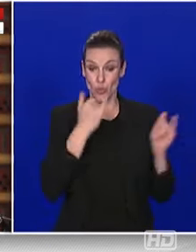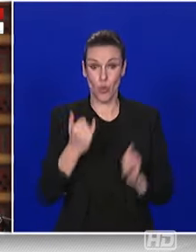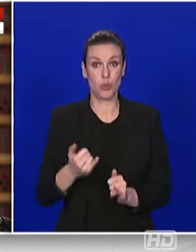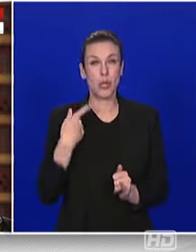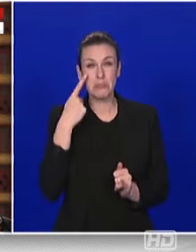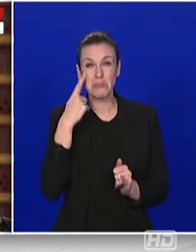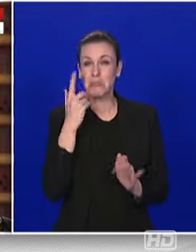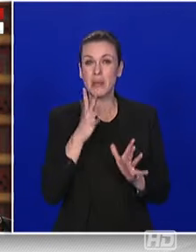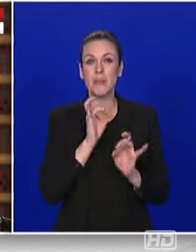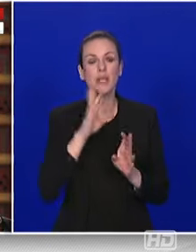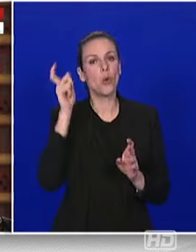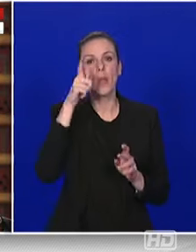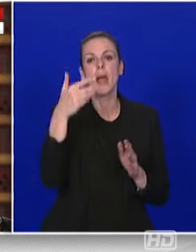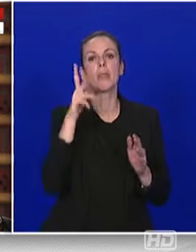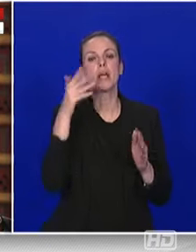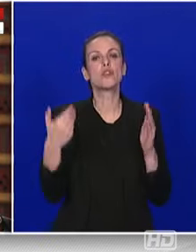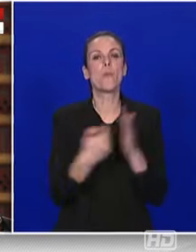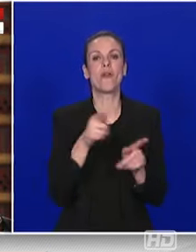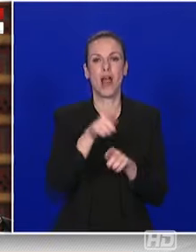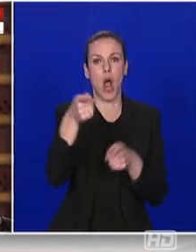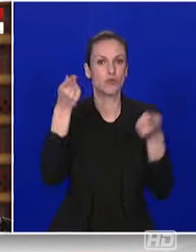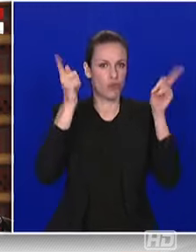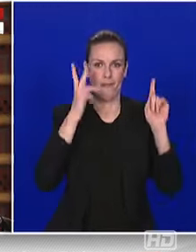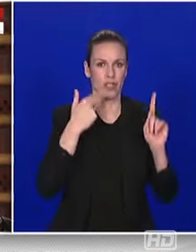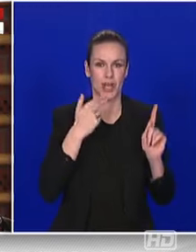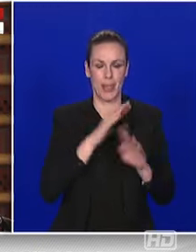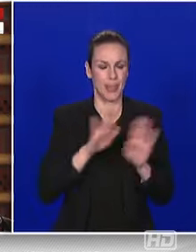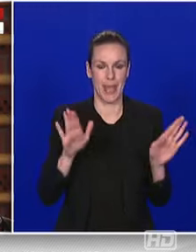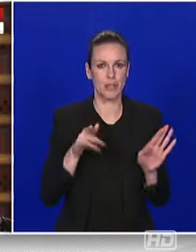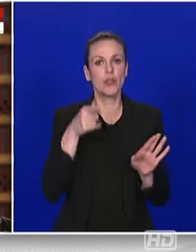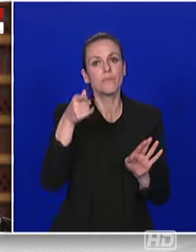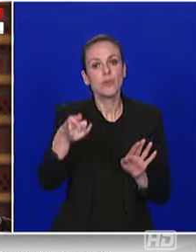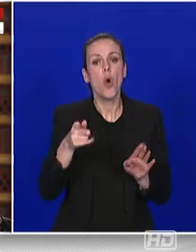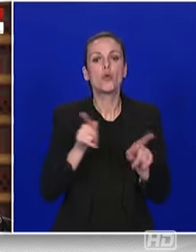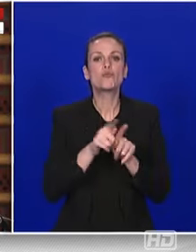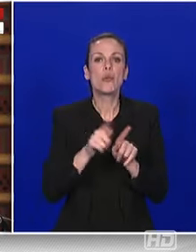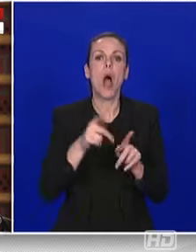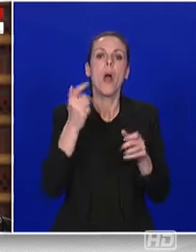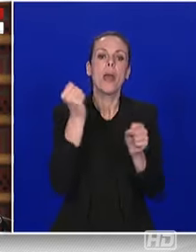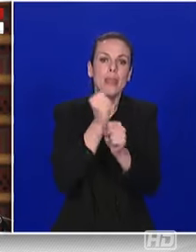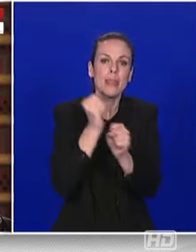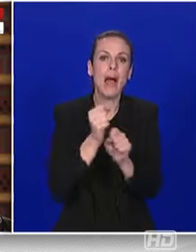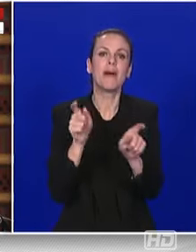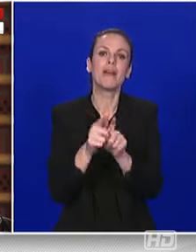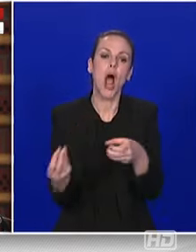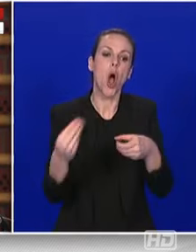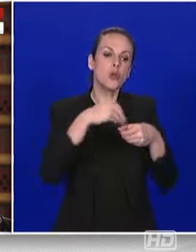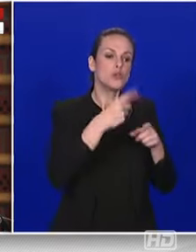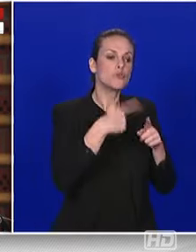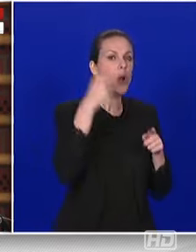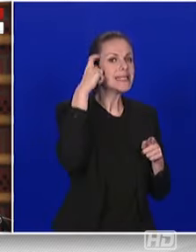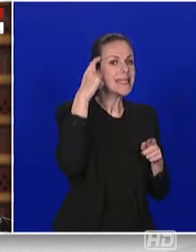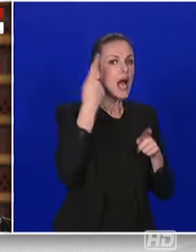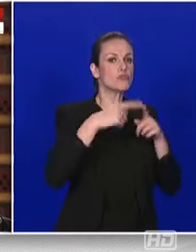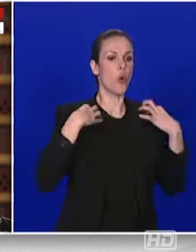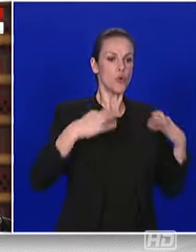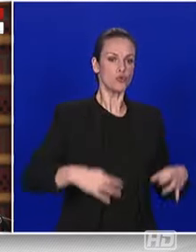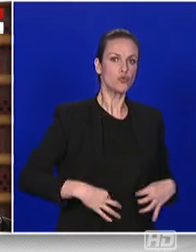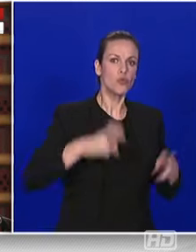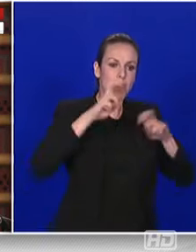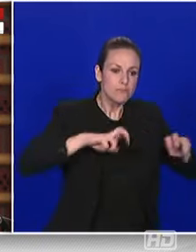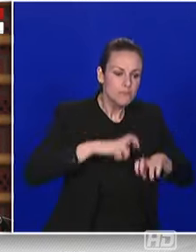čini, nema namjeru ponavljati to isto. Dakle, to je bio njihov doprinos struci, znanosti i situaciji da se vidi što